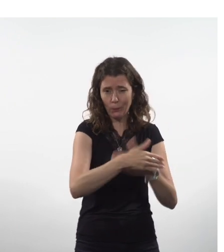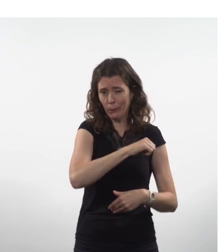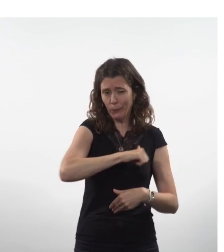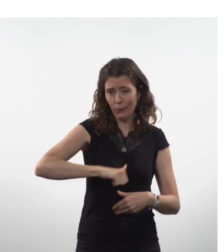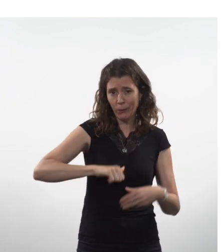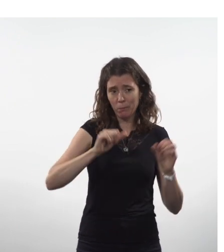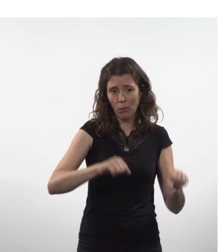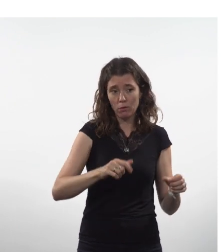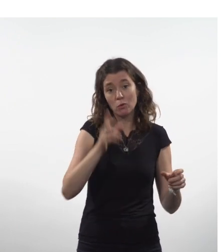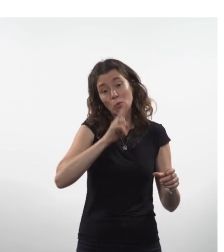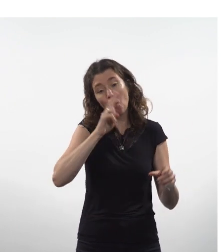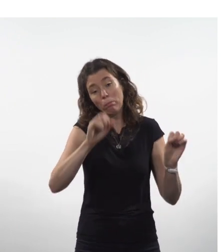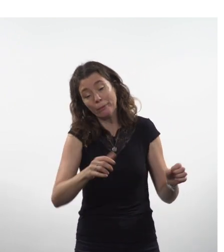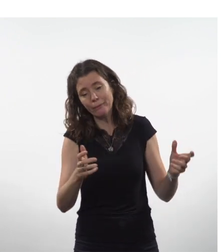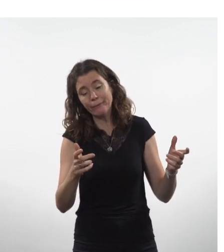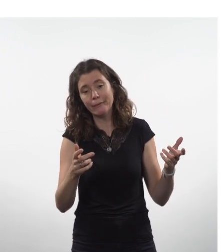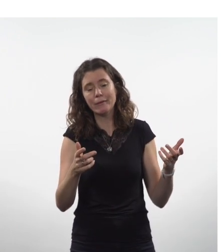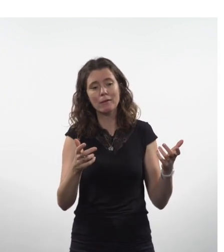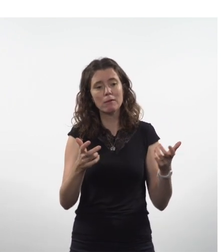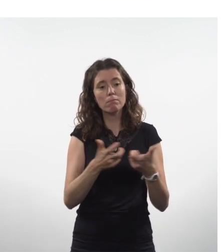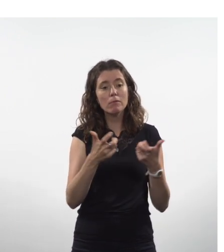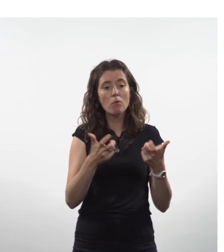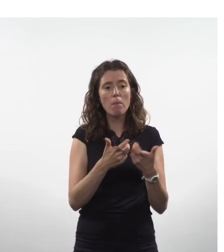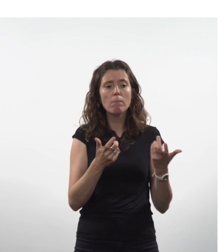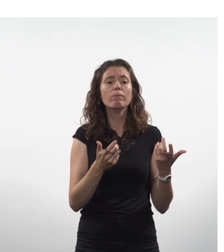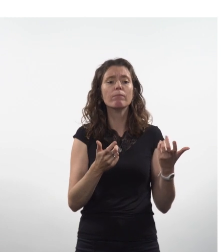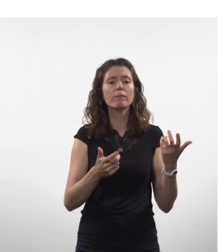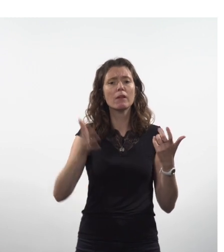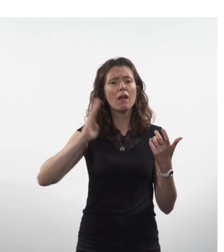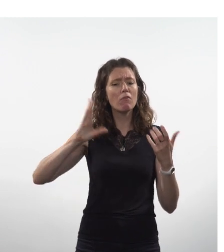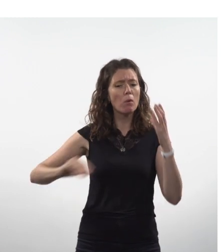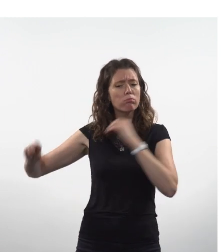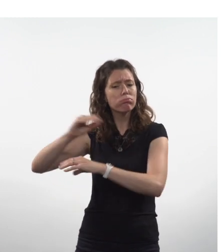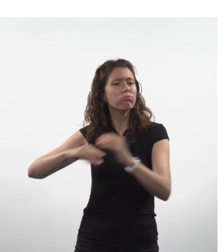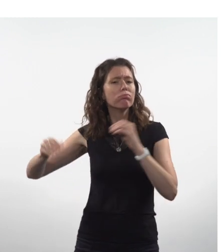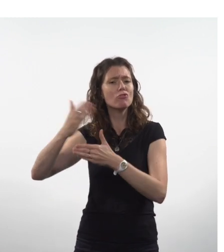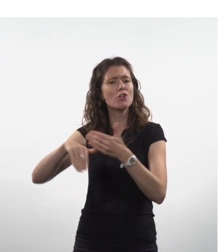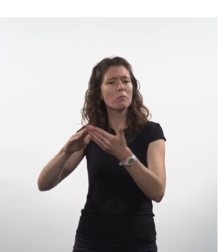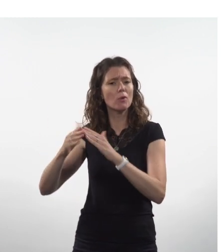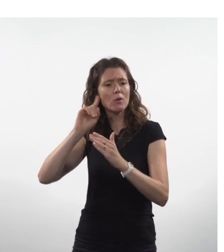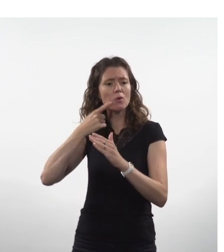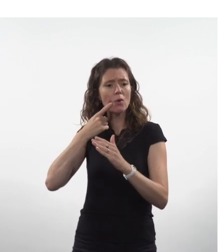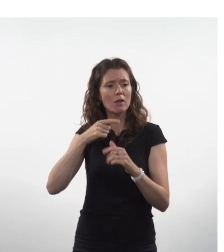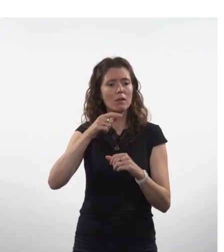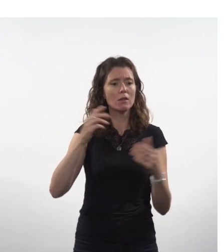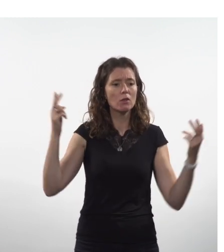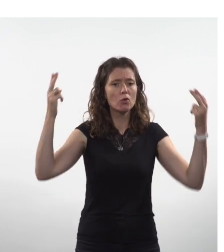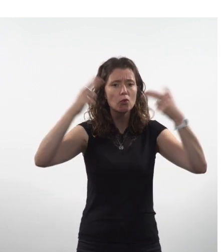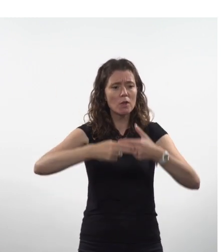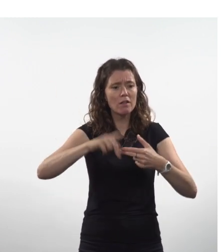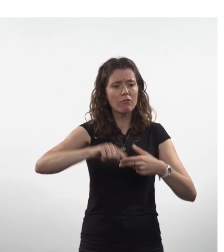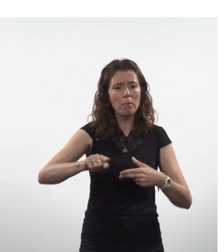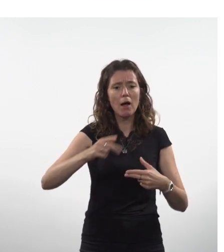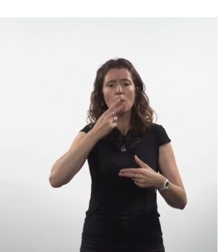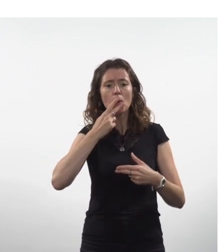très drôles. C'est-à-dire qu'à un moment, la rumeur avait couru dans la communauté sourde qu'il fallait pas fumer la nuit parce que c'était mauvais pour la santé. Et en